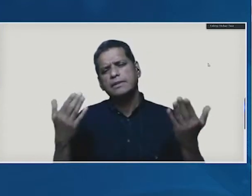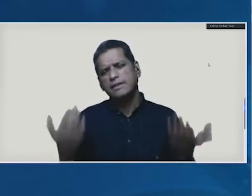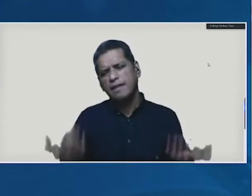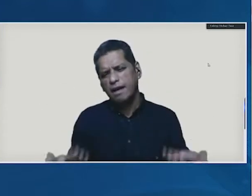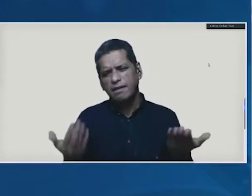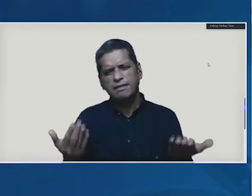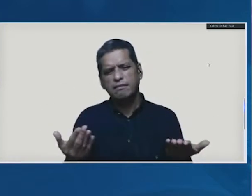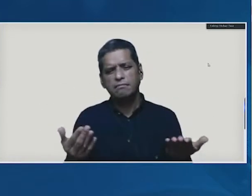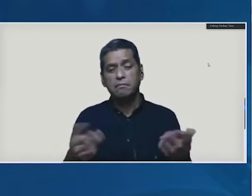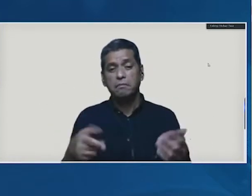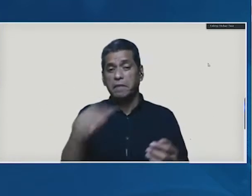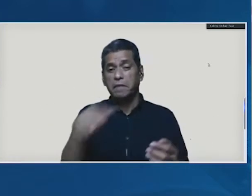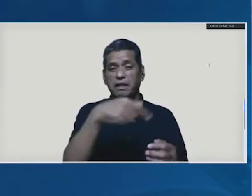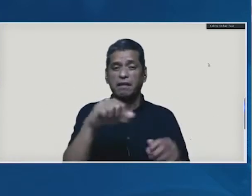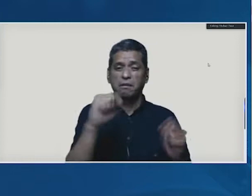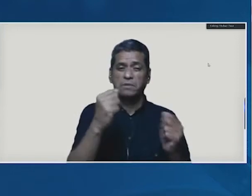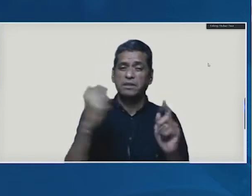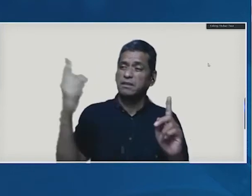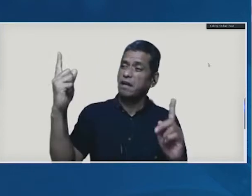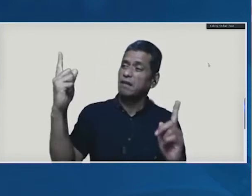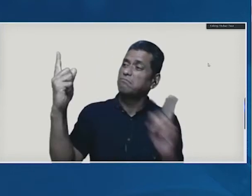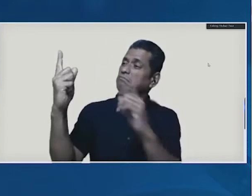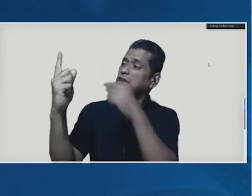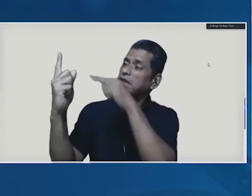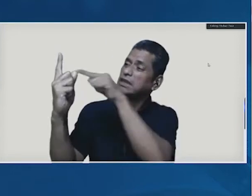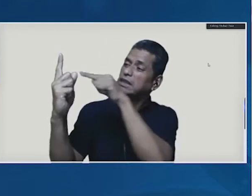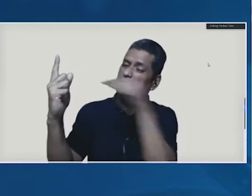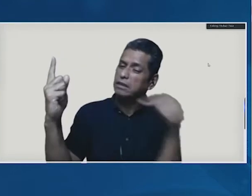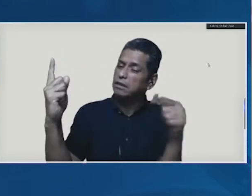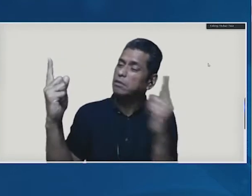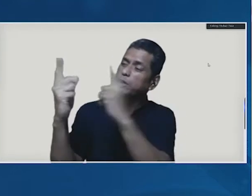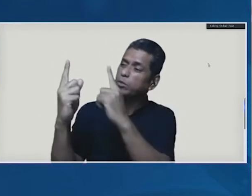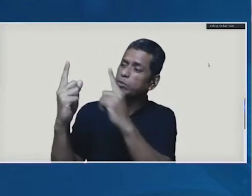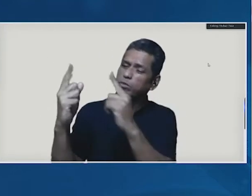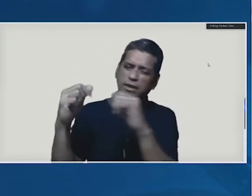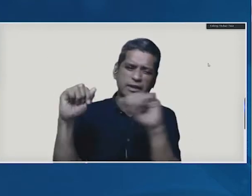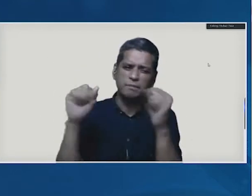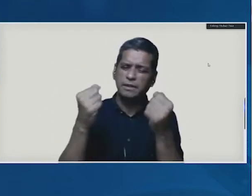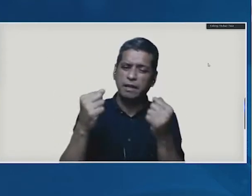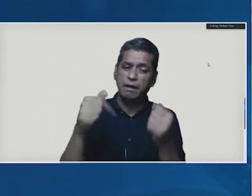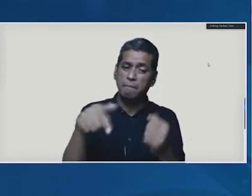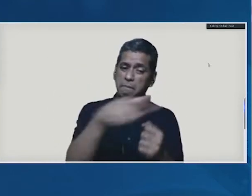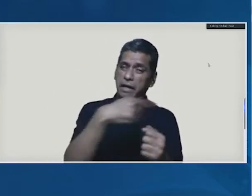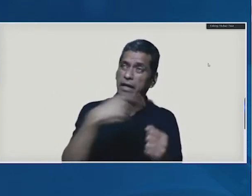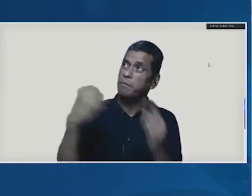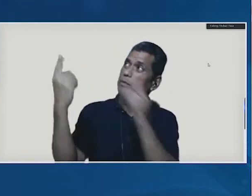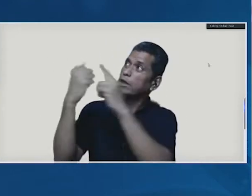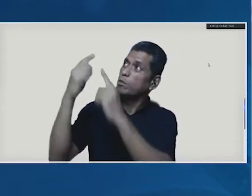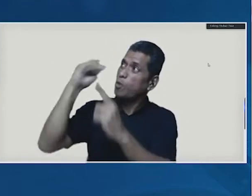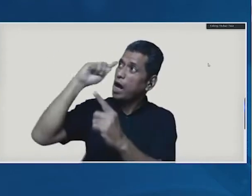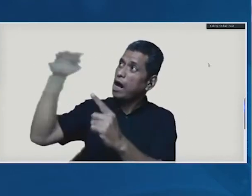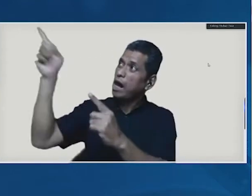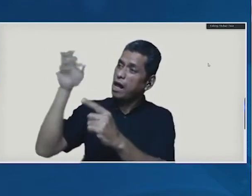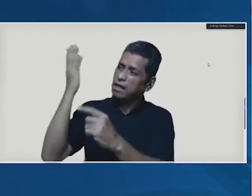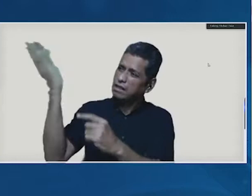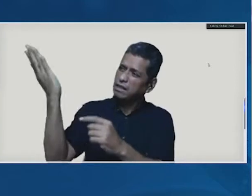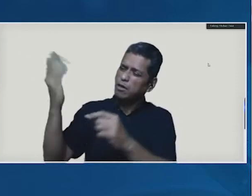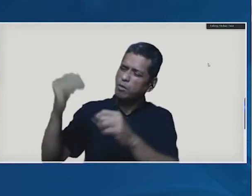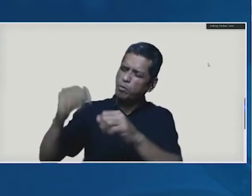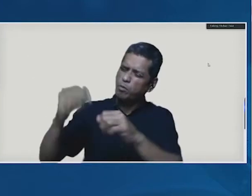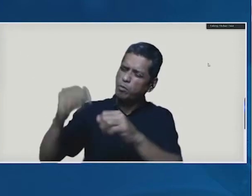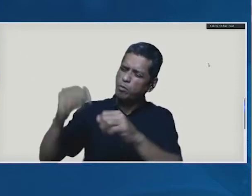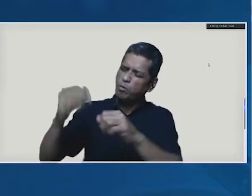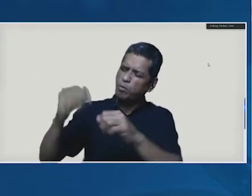kontak kepada Allah Yang Mahakuasa itu ketuhanan yang maha esa itu adalah